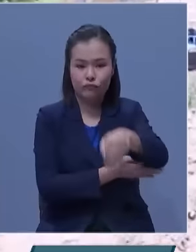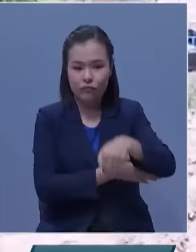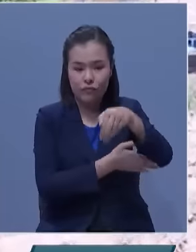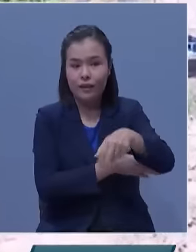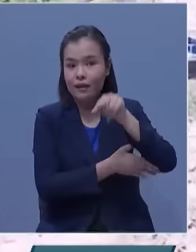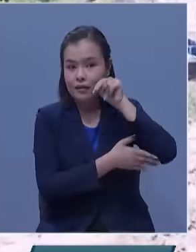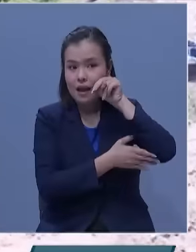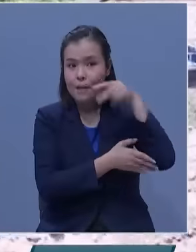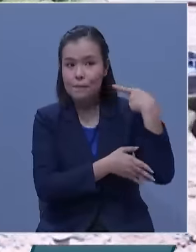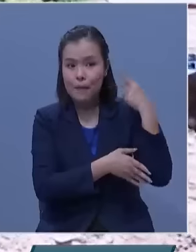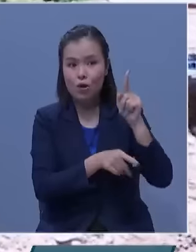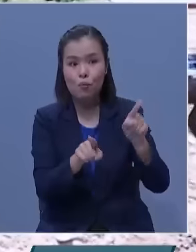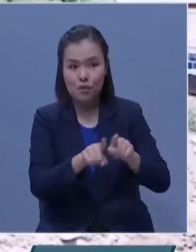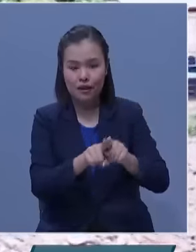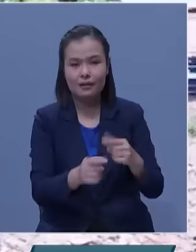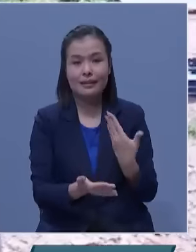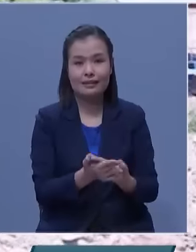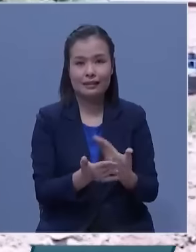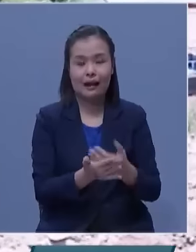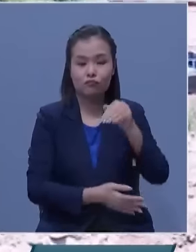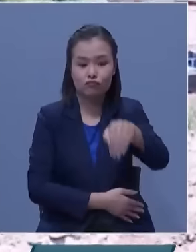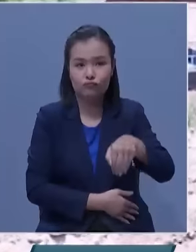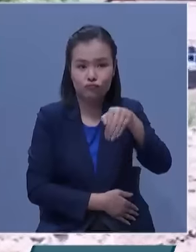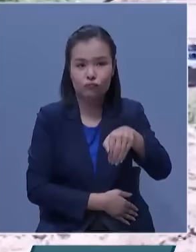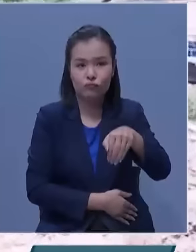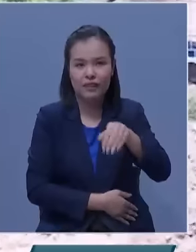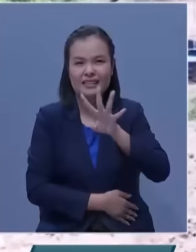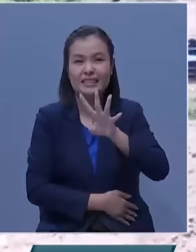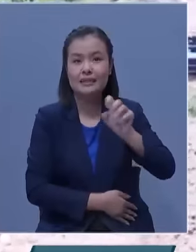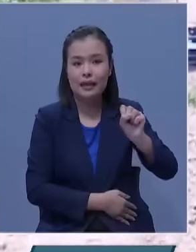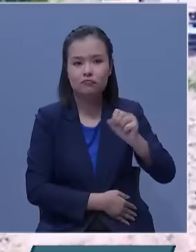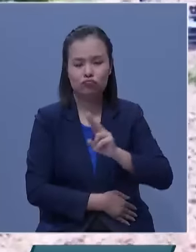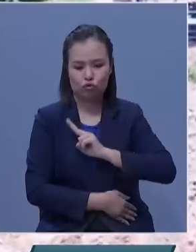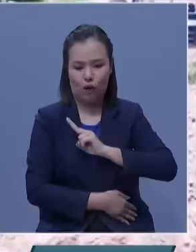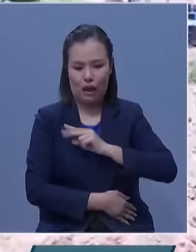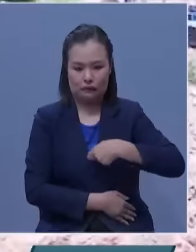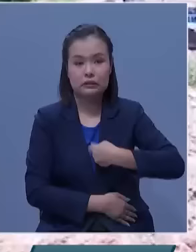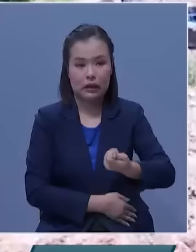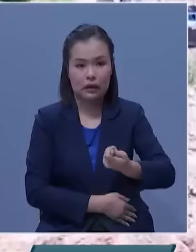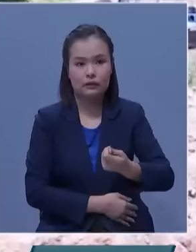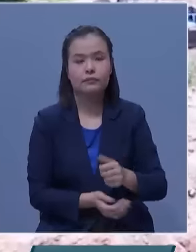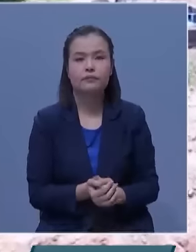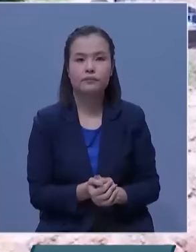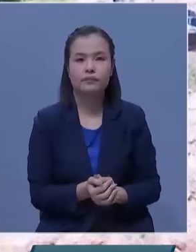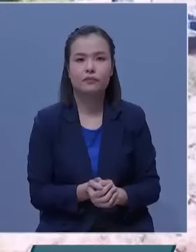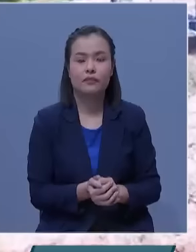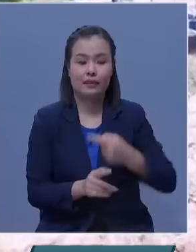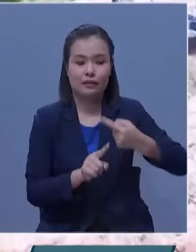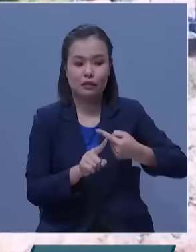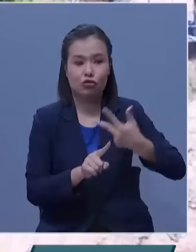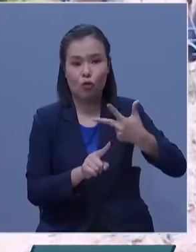ช้ประโยชน์ร่วมกันแต่ว่าค่าใช้จ่ายในการขุดบ่อ2บ่อประมาณ 400,000 บาทตนเองเป็นคนออกเงินจนเมื่อ 2-3 เดือ